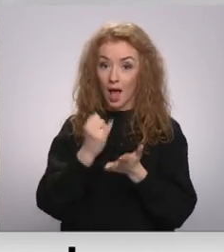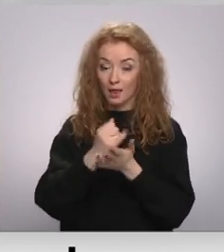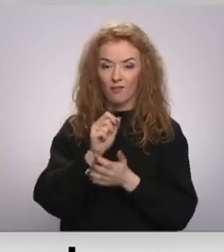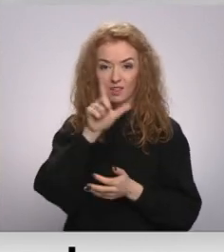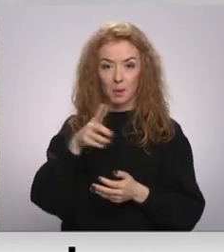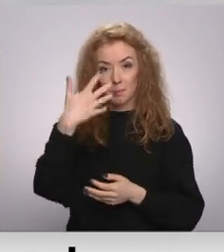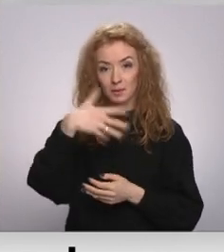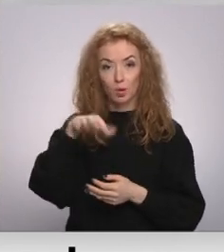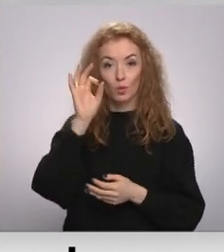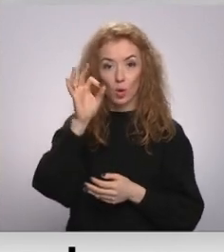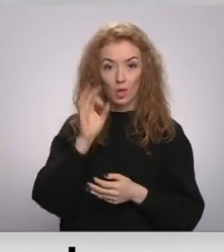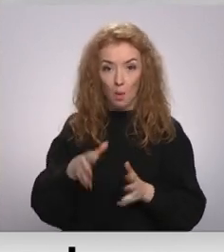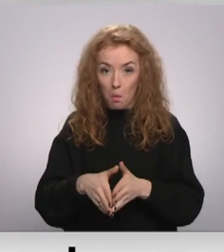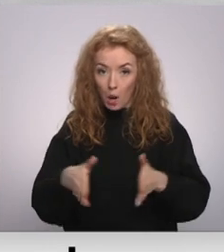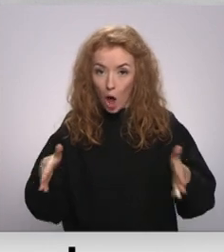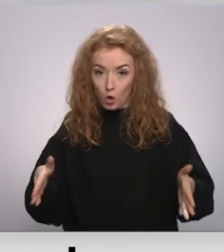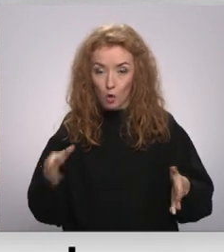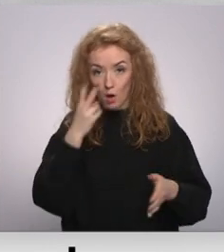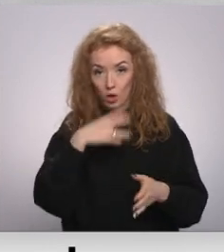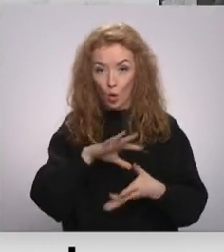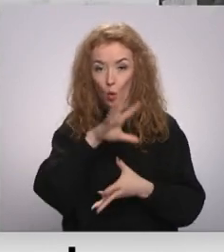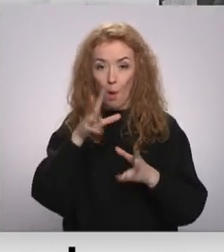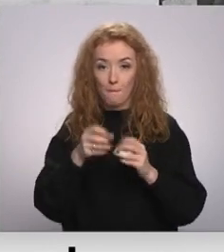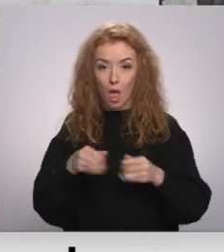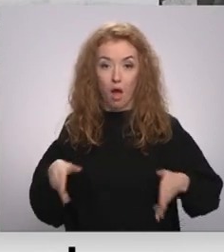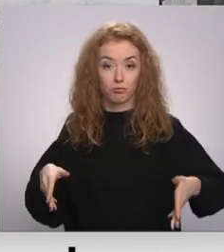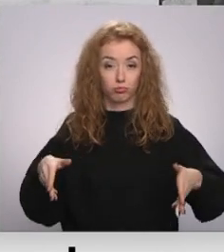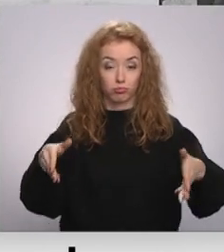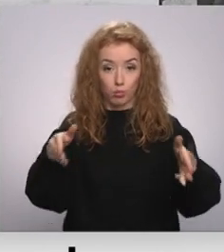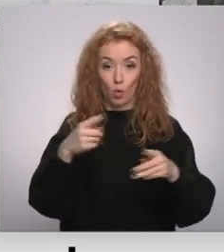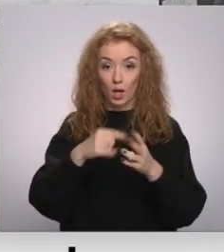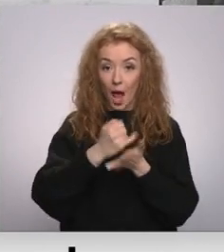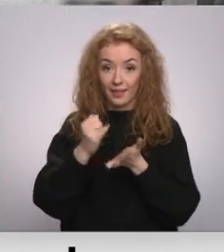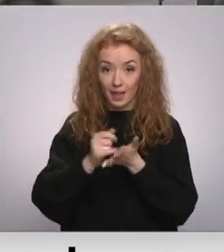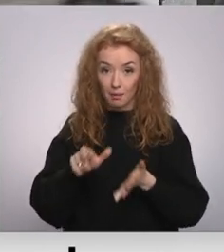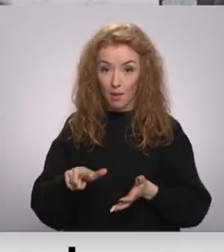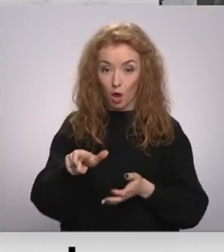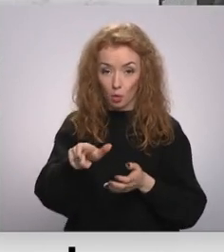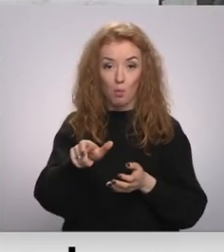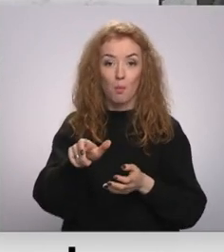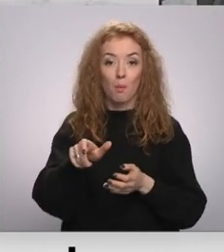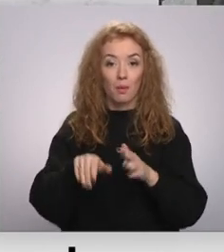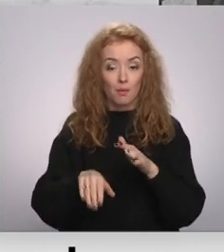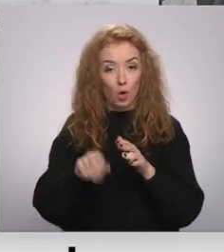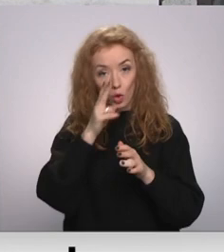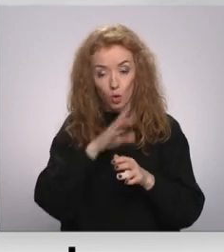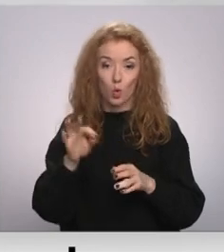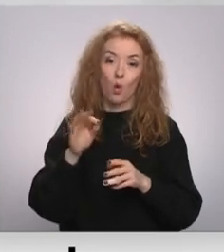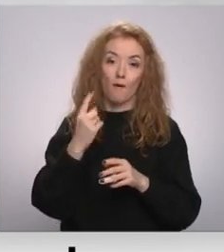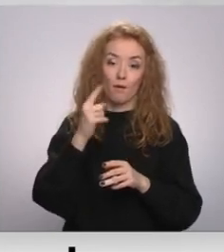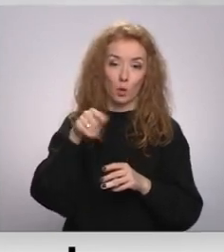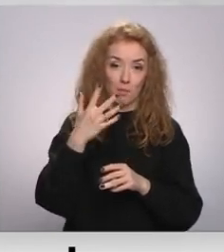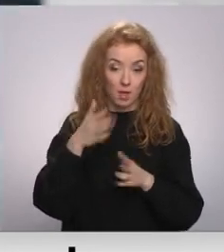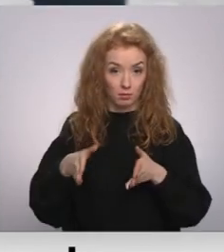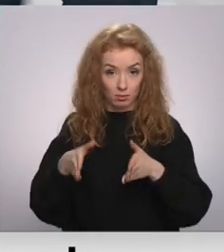vismaz 50% platumā no kopējā gājēju ietves platuma. Attīrītais platums nedrīkst būt mazāks par 1,5 metru.